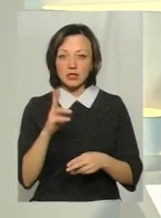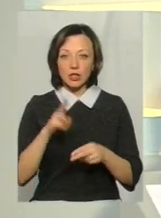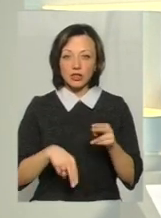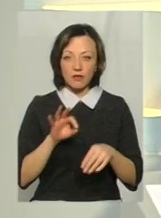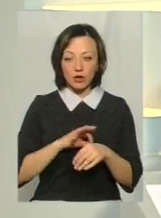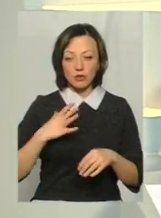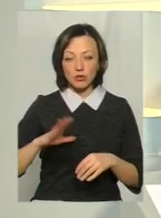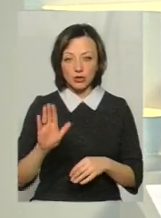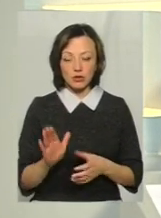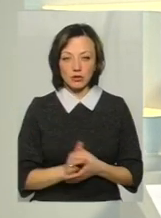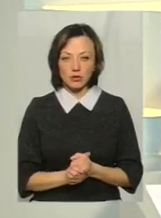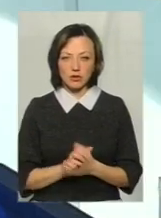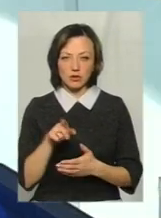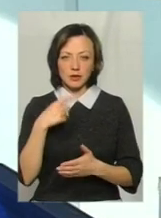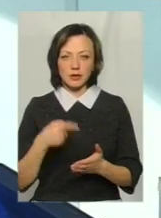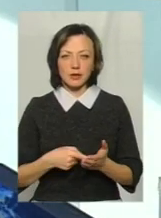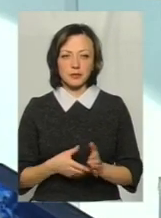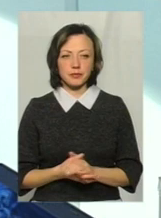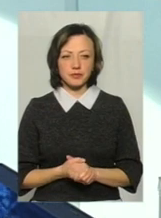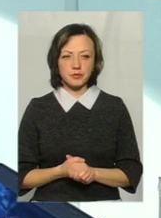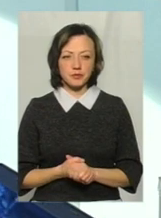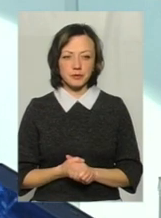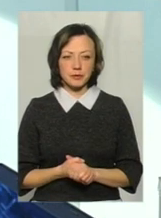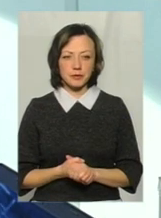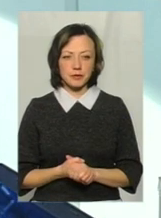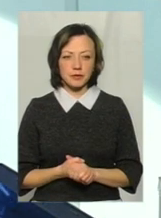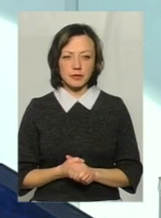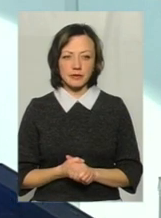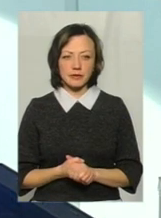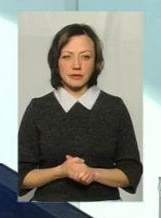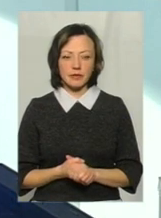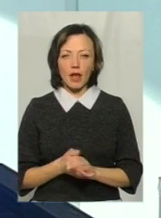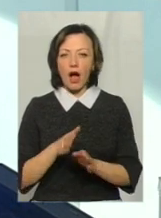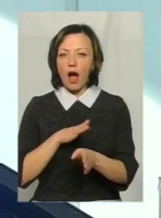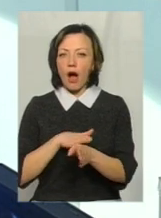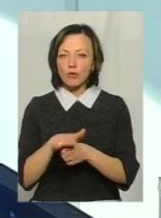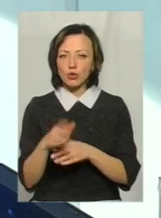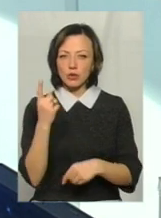треба зачекати. Ну, скажімо, абсолютним протипоказанням